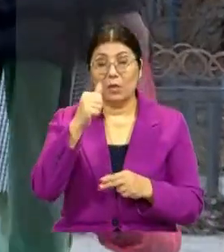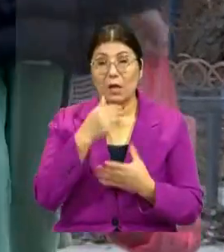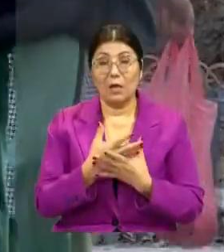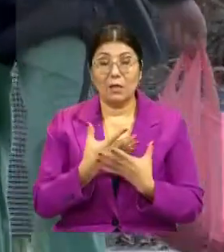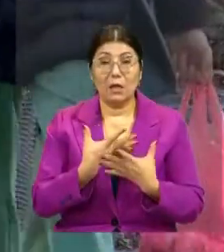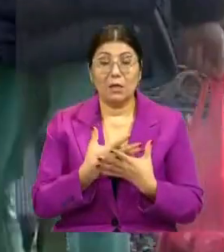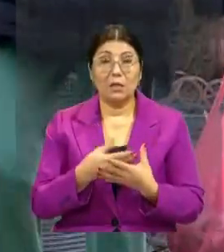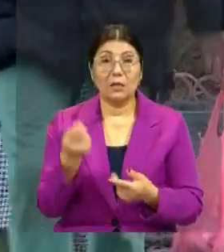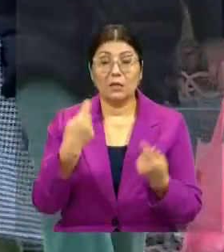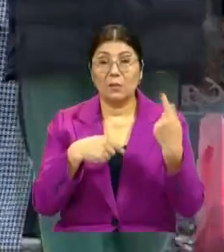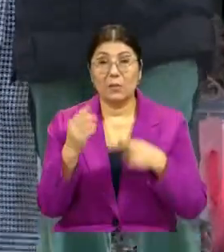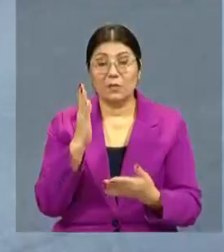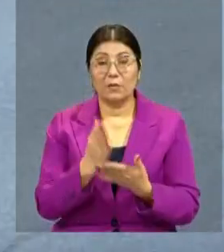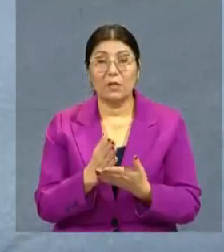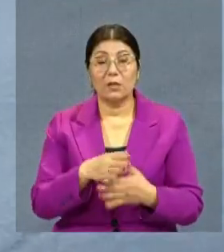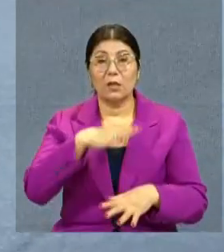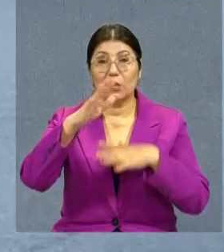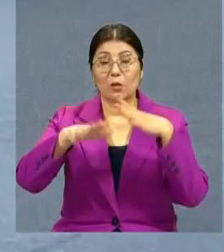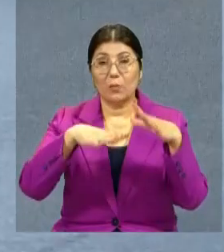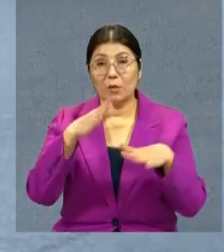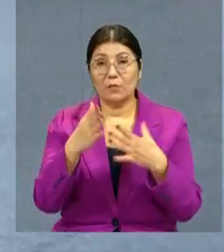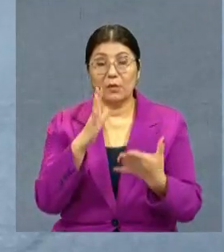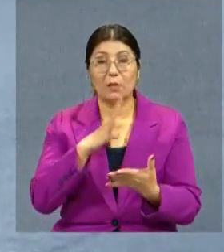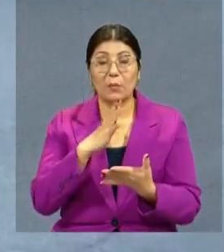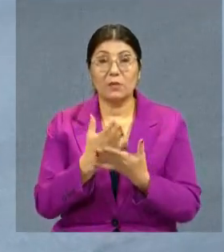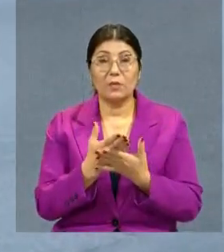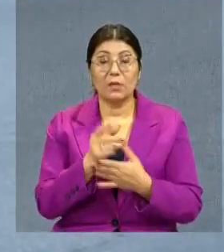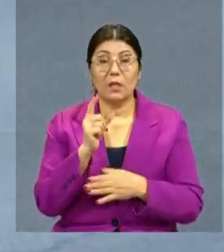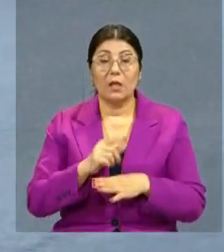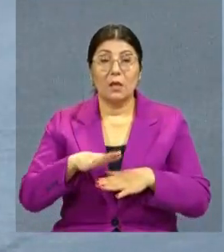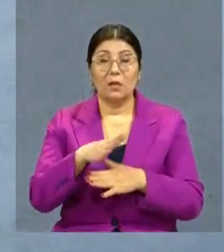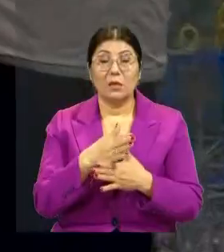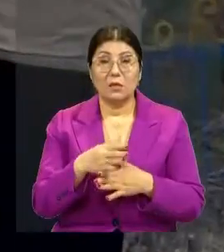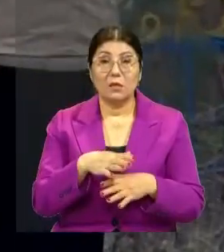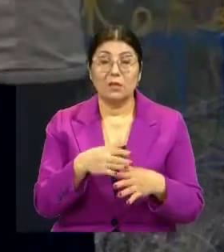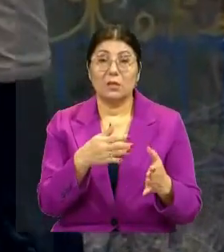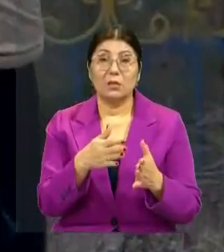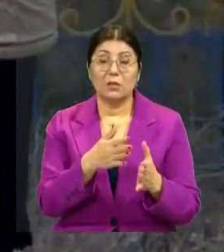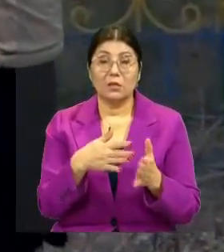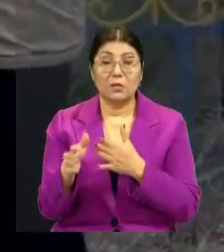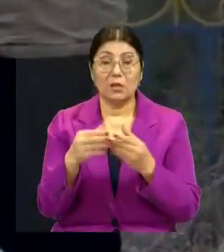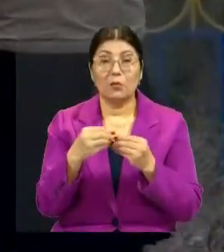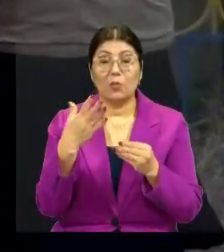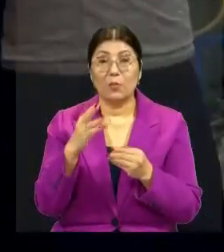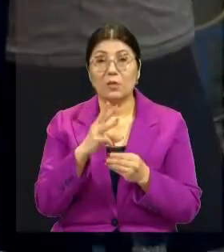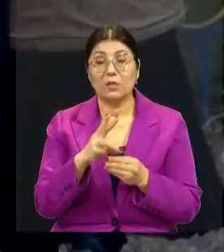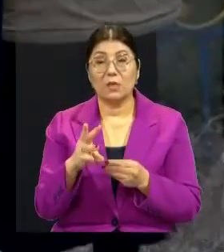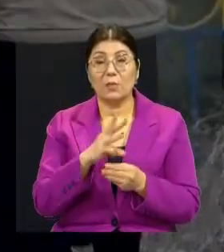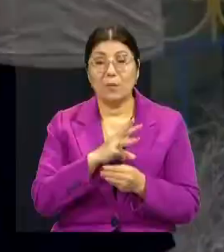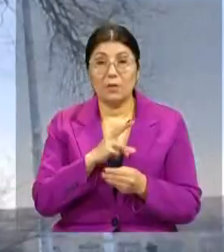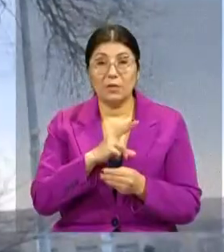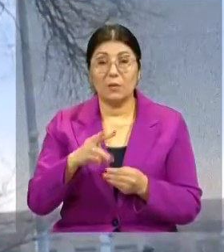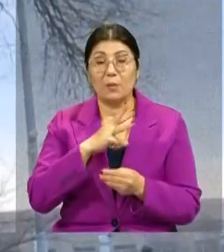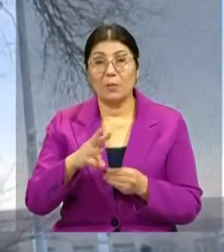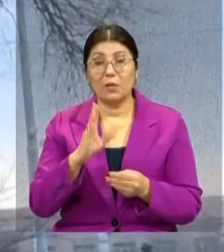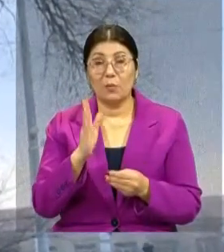шашын басым болады. Сондай-ақ тұман, көктайғақ болып, желдің екпіні секундына 15-20 метрге жетеді. Желтоқсандағы